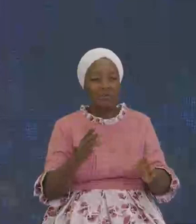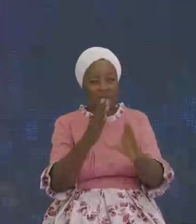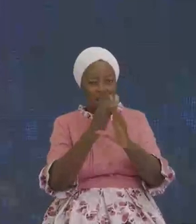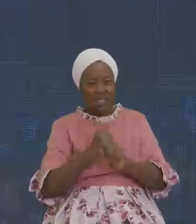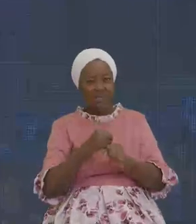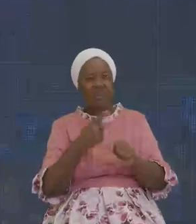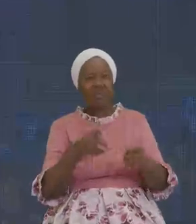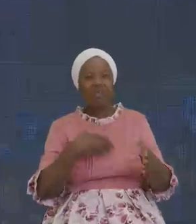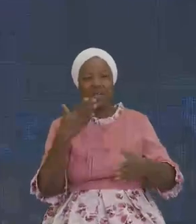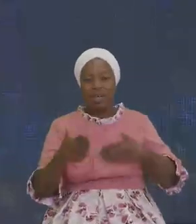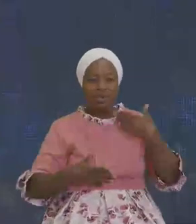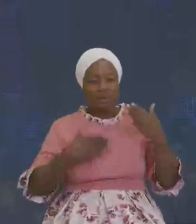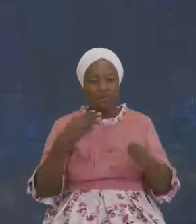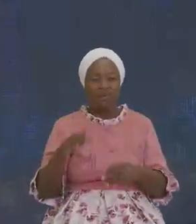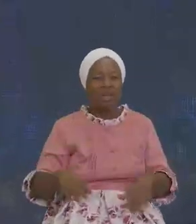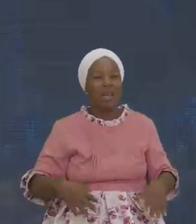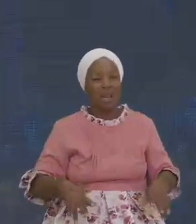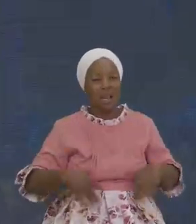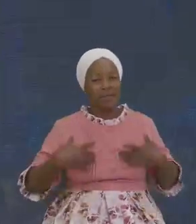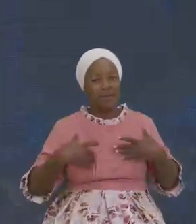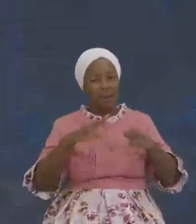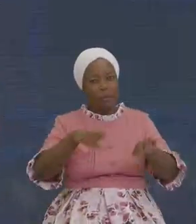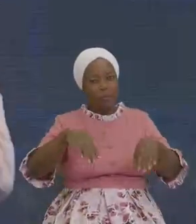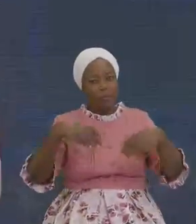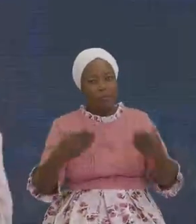reçoit une vie joyeuse